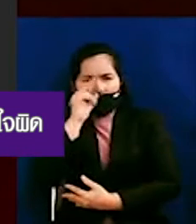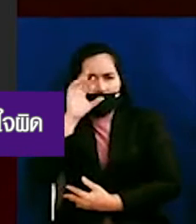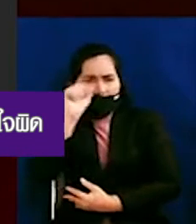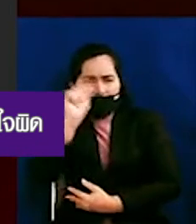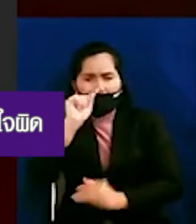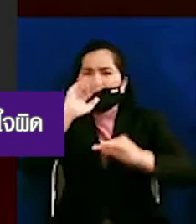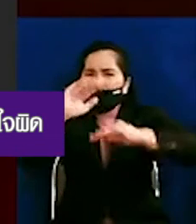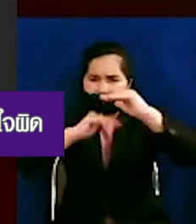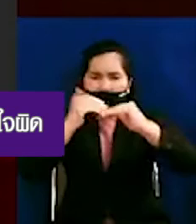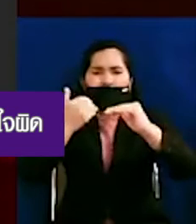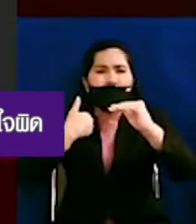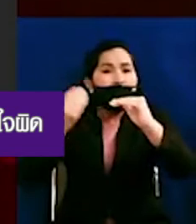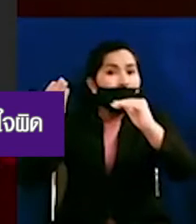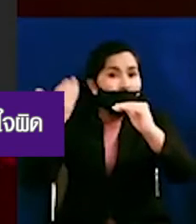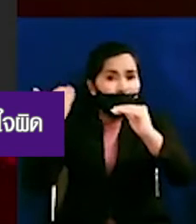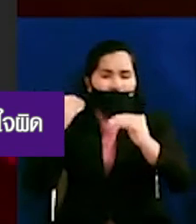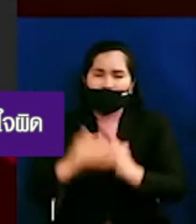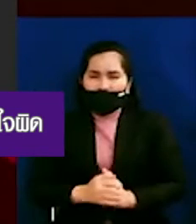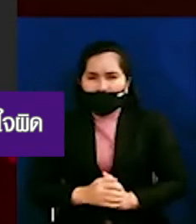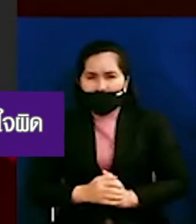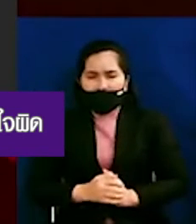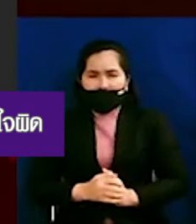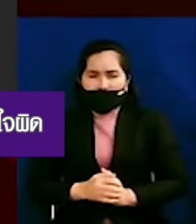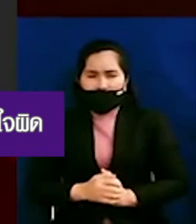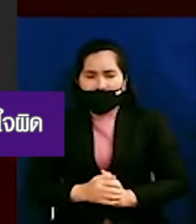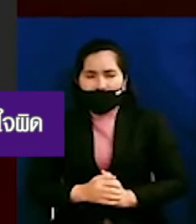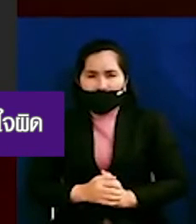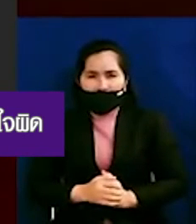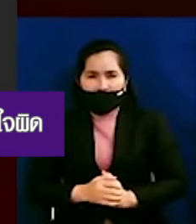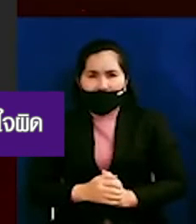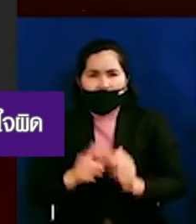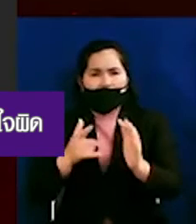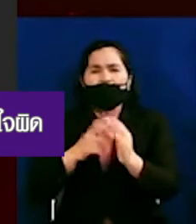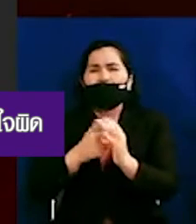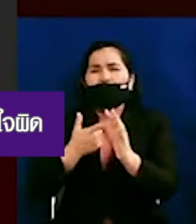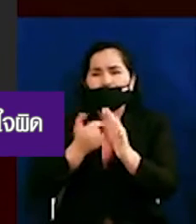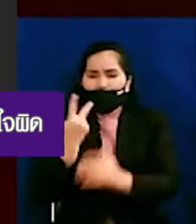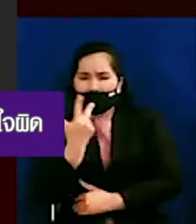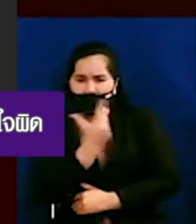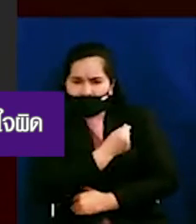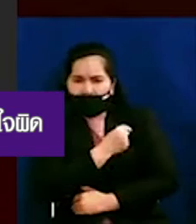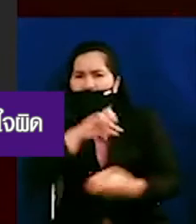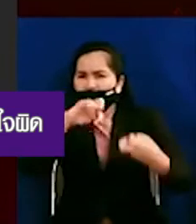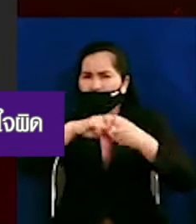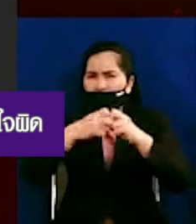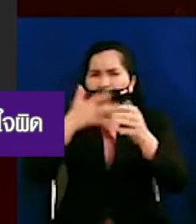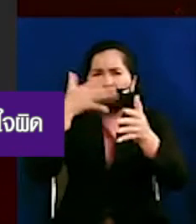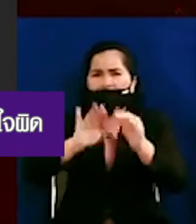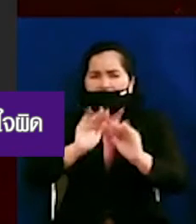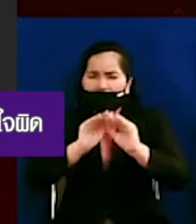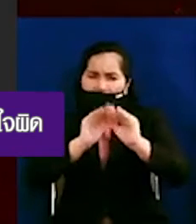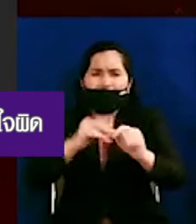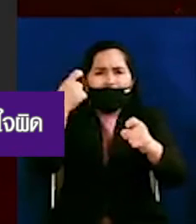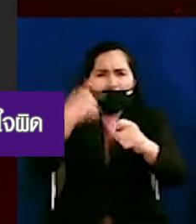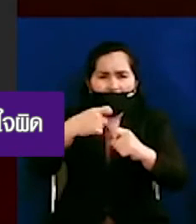พัฒนาจากเดิมที่เอ่อวัคซีนของบริษัทไซเซอร์อาจจะมีข้อจำกัดในการจัดเก็บใน